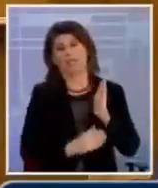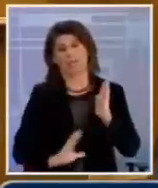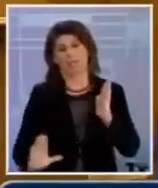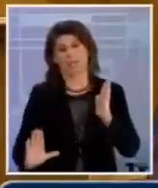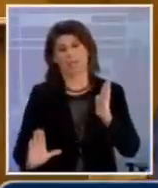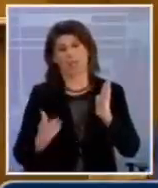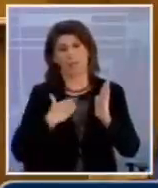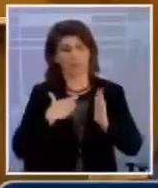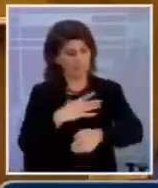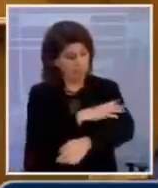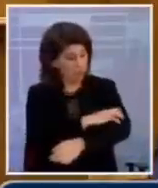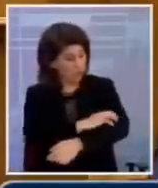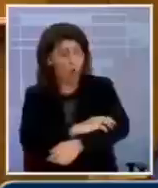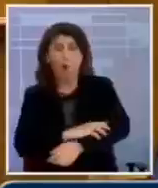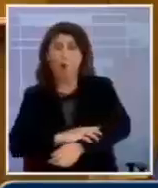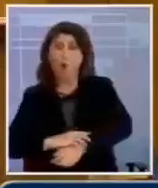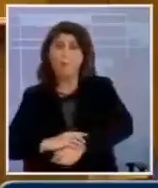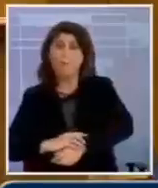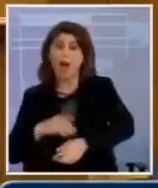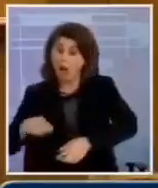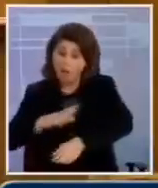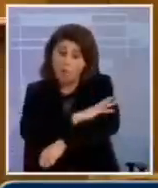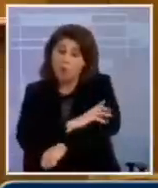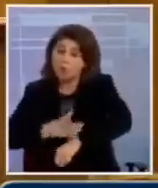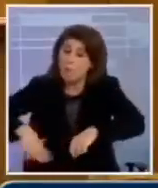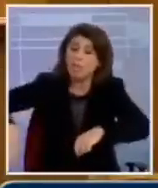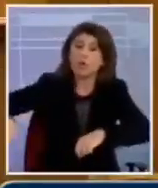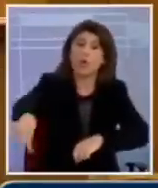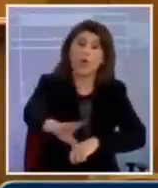Είμαστε σάρκα από την σάρκα του λαού.